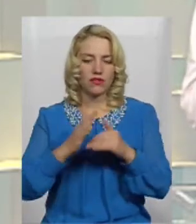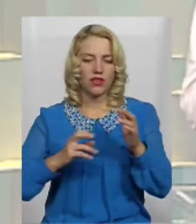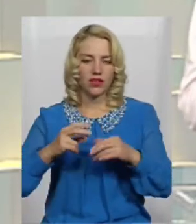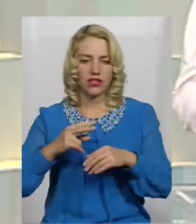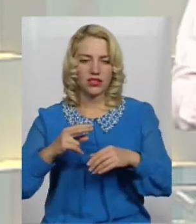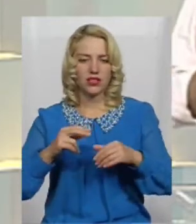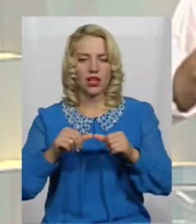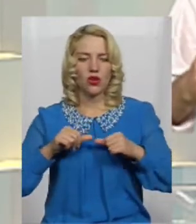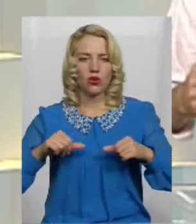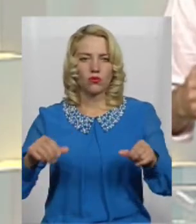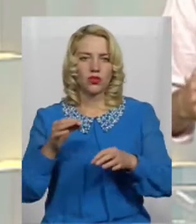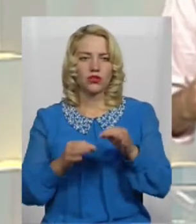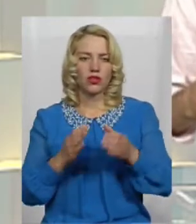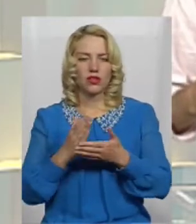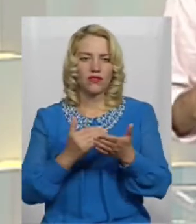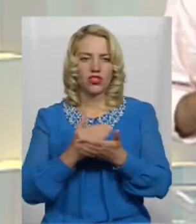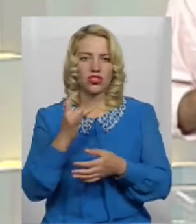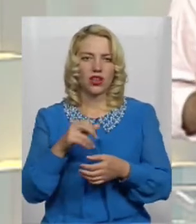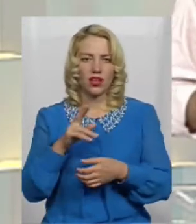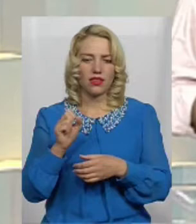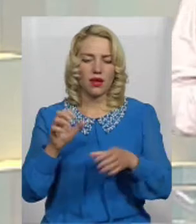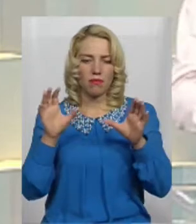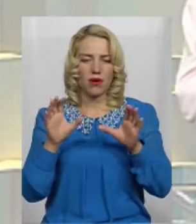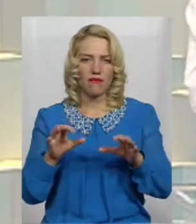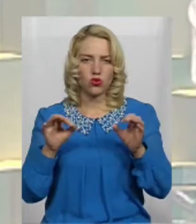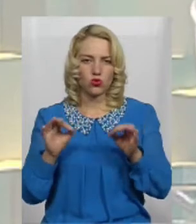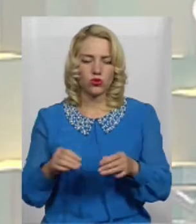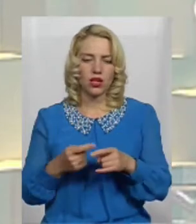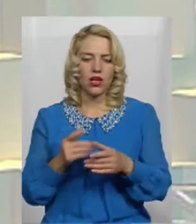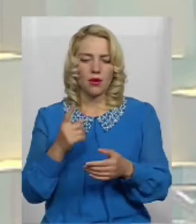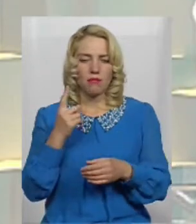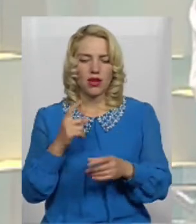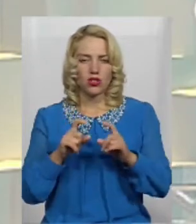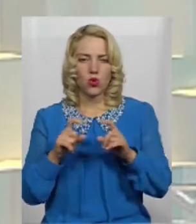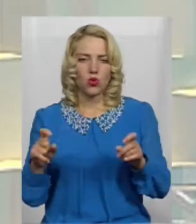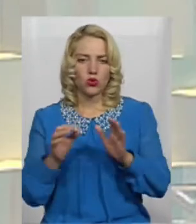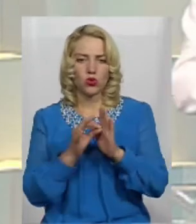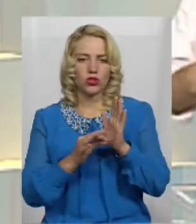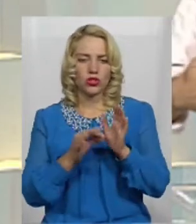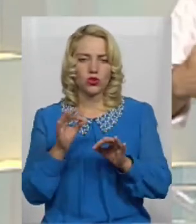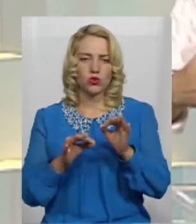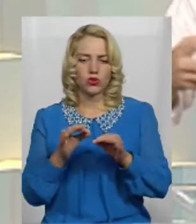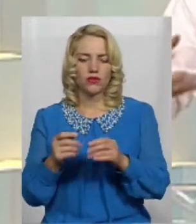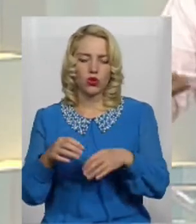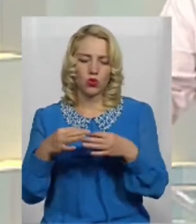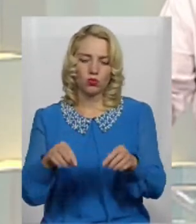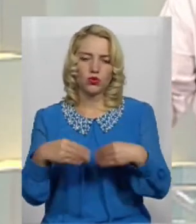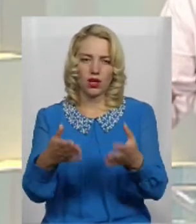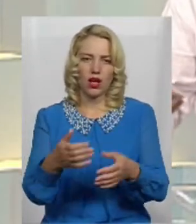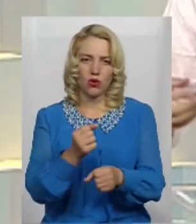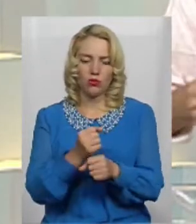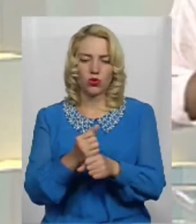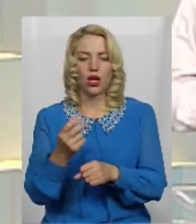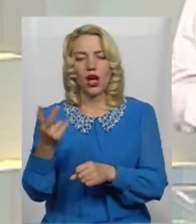комісія суддів, є Вища рада правосуддя. Перший орган, він оцінює суддів, допускає їх до роботи, а другий